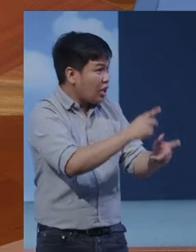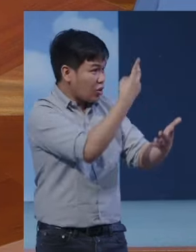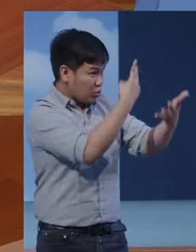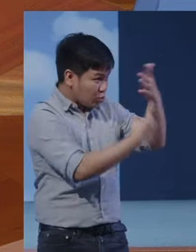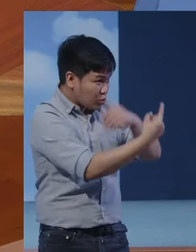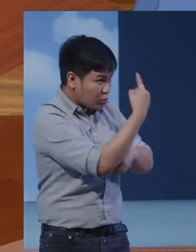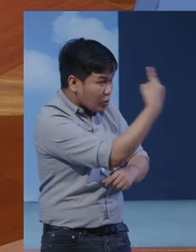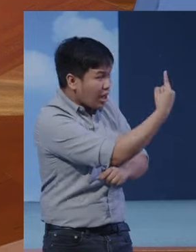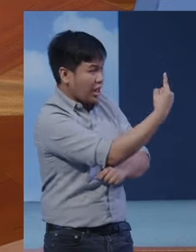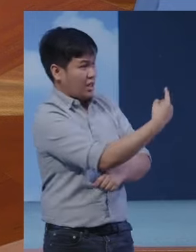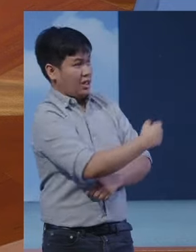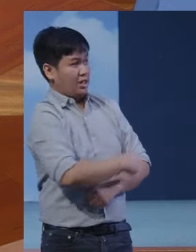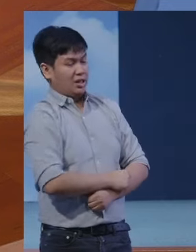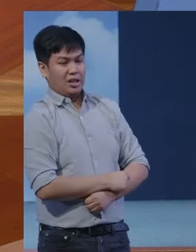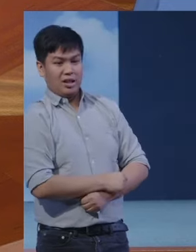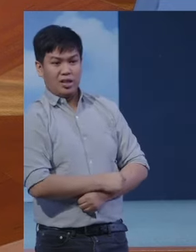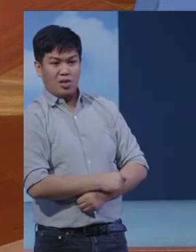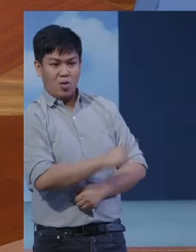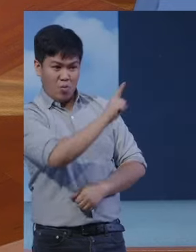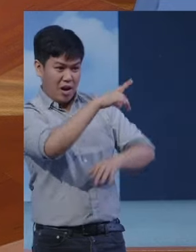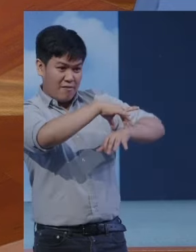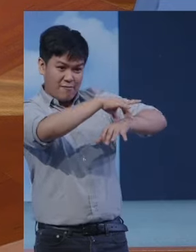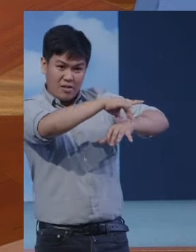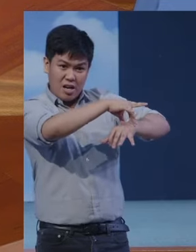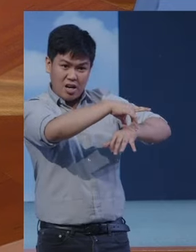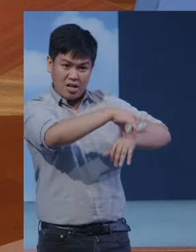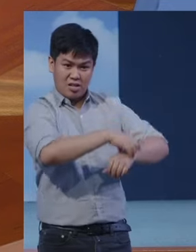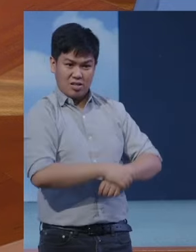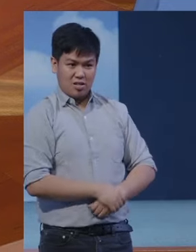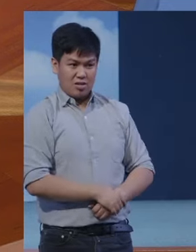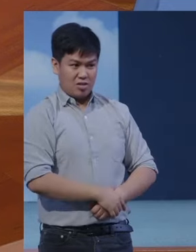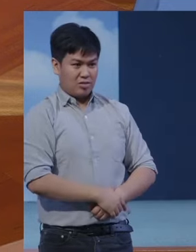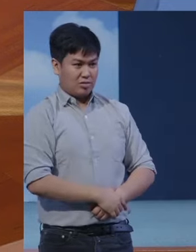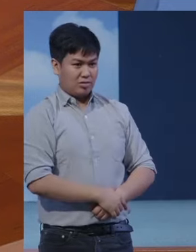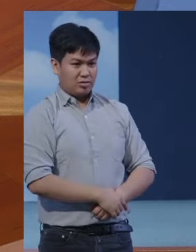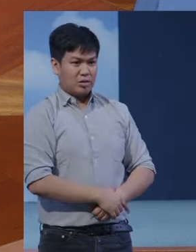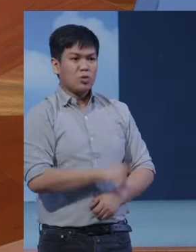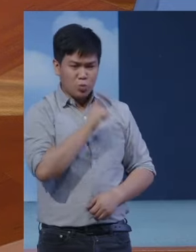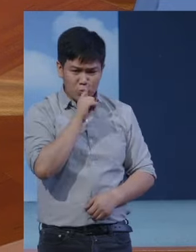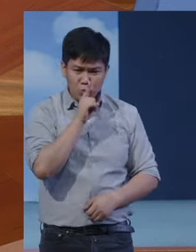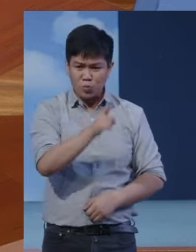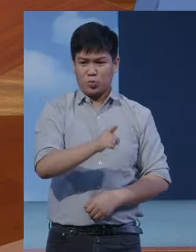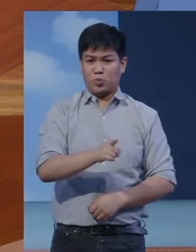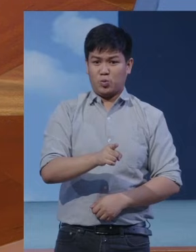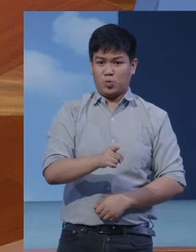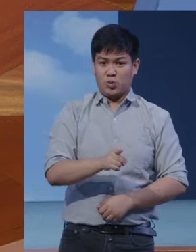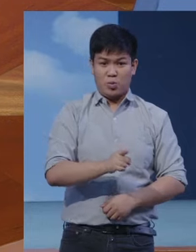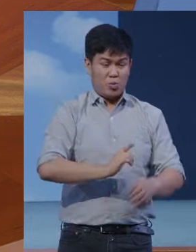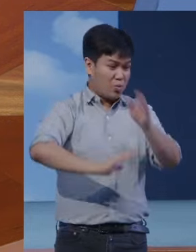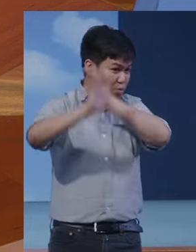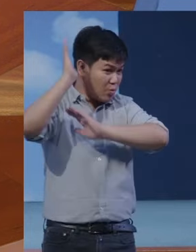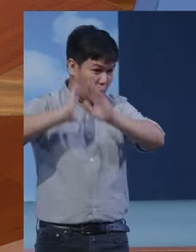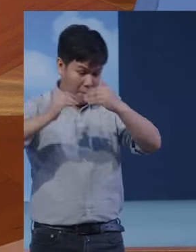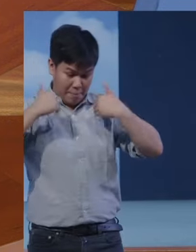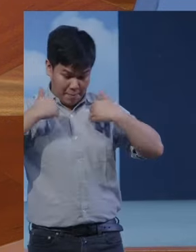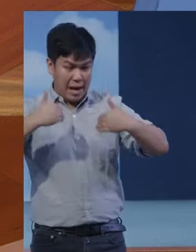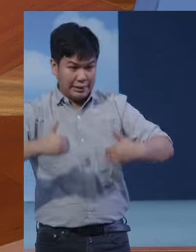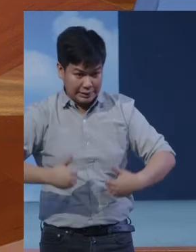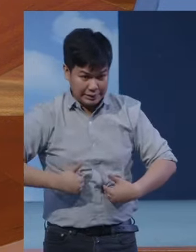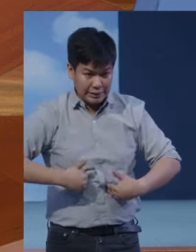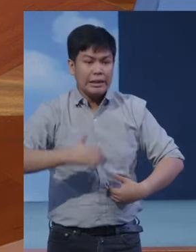flesh one flesh iisang laman at totoo po iyon both physically